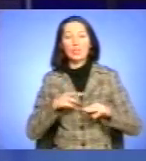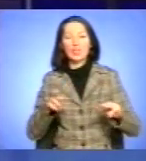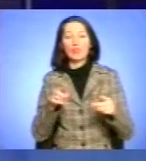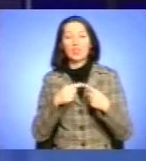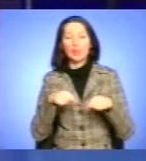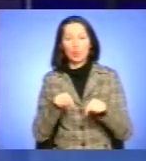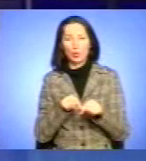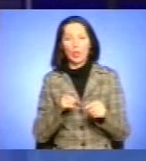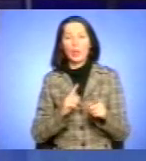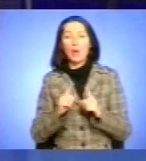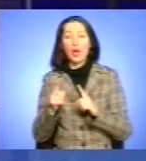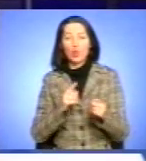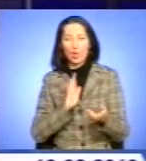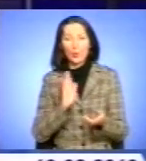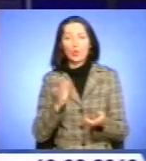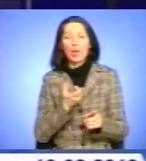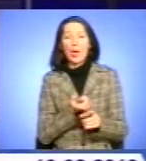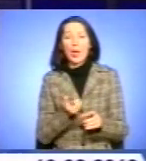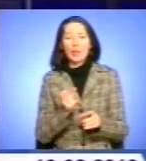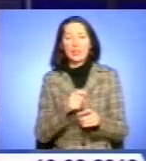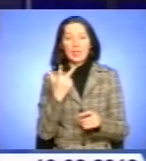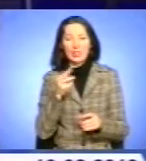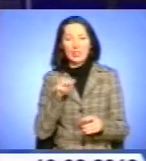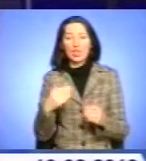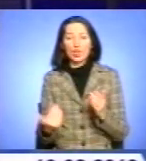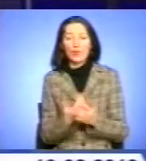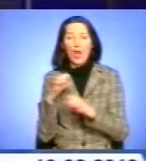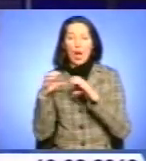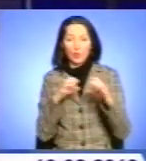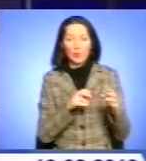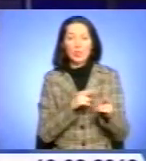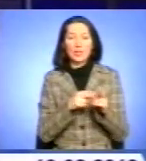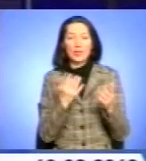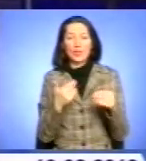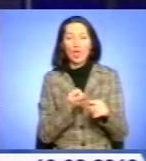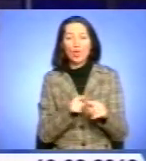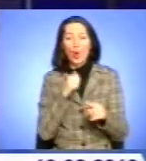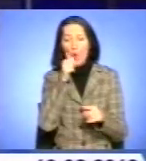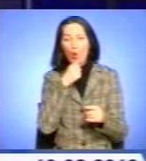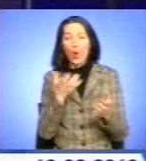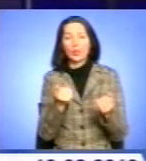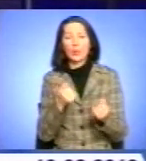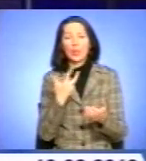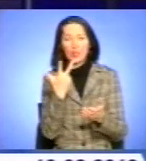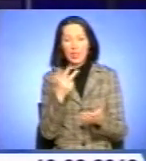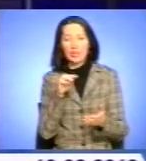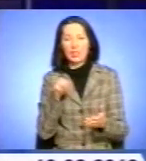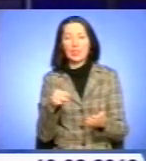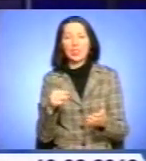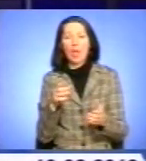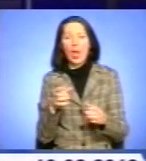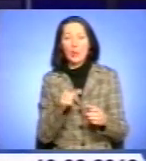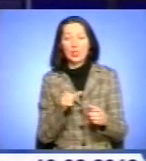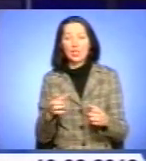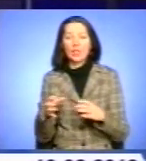маршрути вийдуть понад 3 тисячі нових автобусів, а залізниця вже цього року отримає близько 1000 пасажирських вагонів та нових локомотивів.